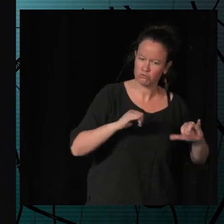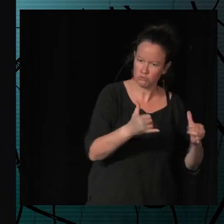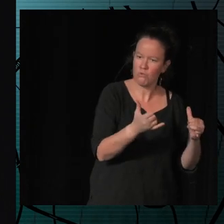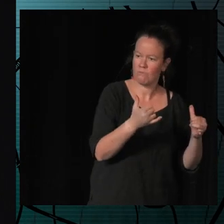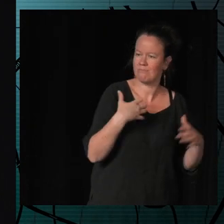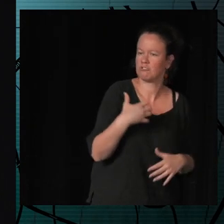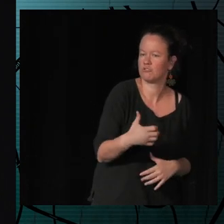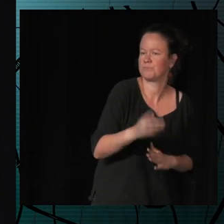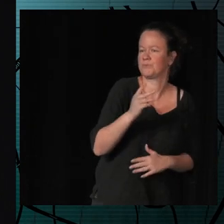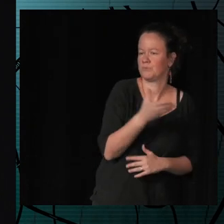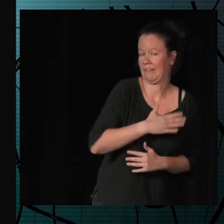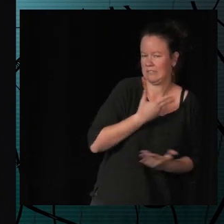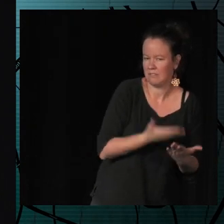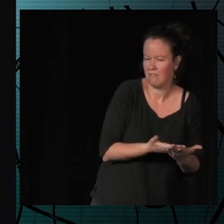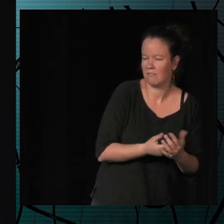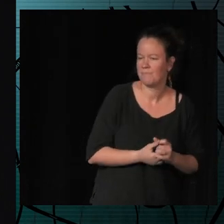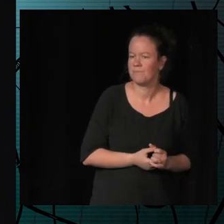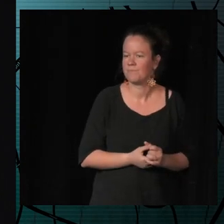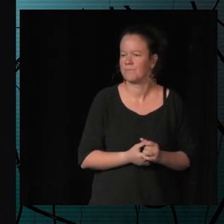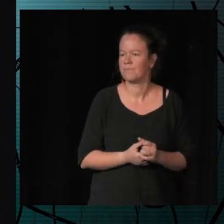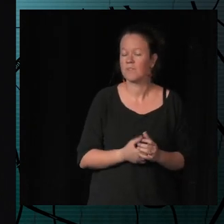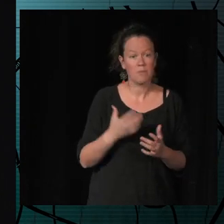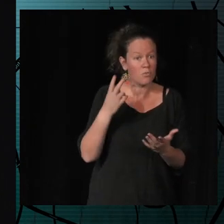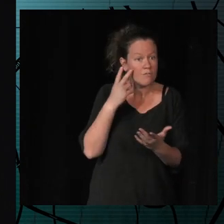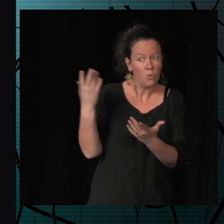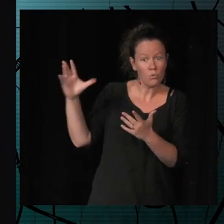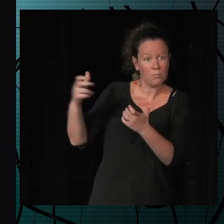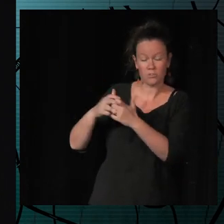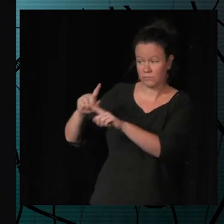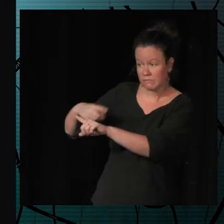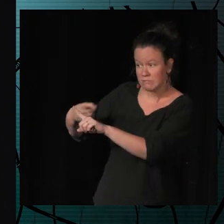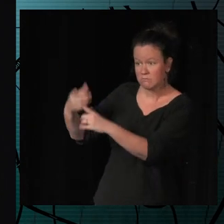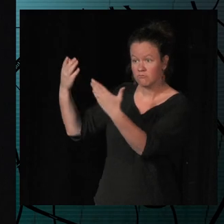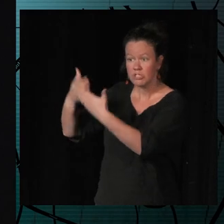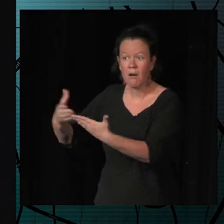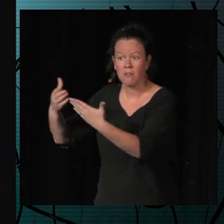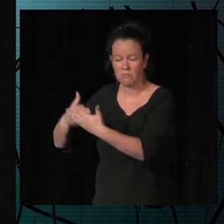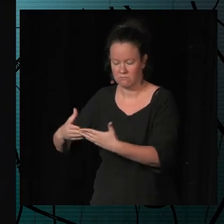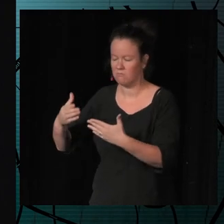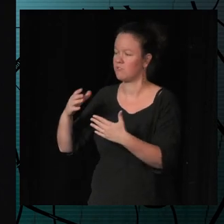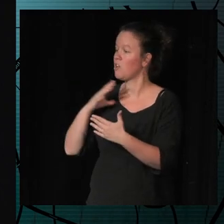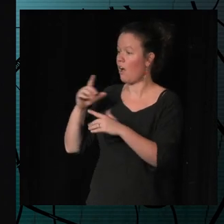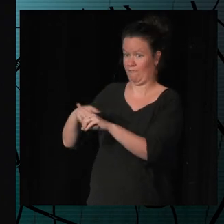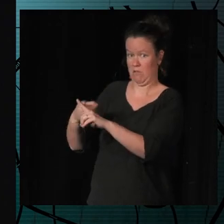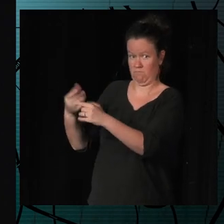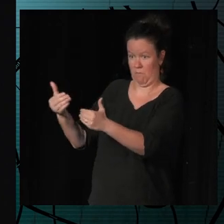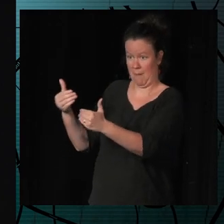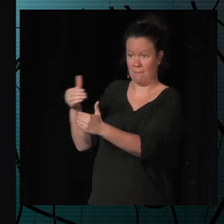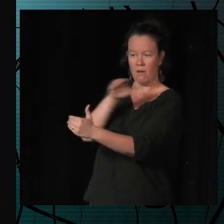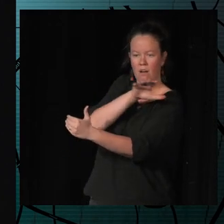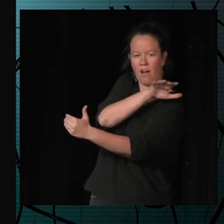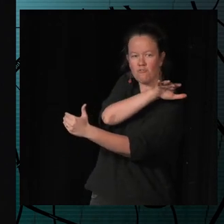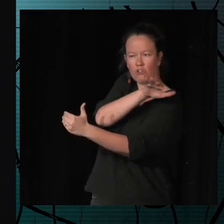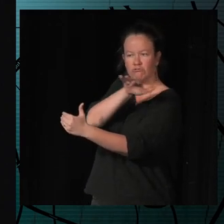déjà vu dans dans d'autres médiums comme par exemple le cinéma ou le film d'horreur va infuser à une certaine époque Hollywood et va